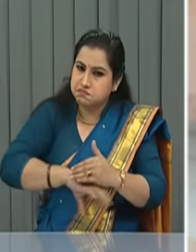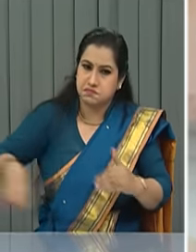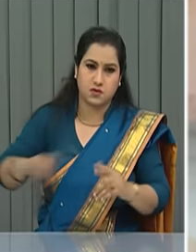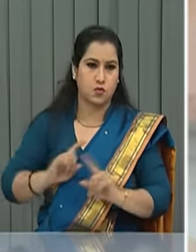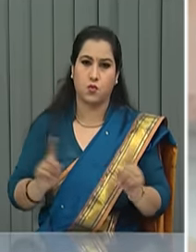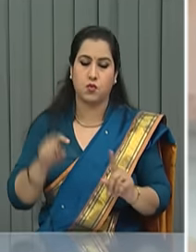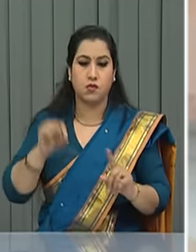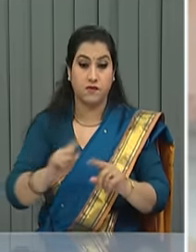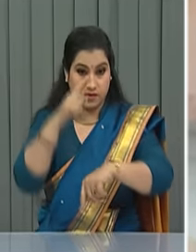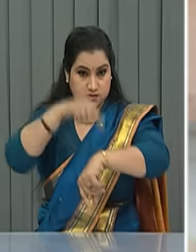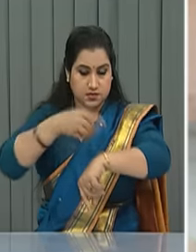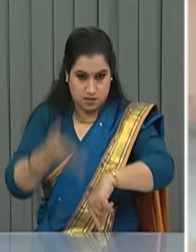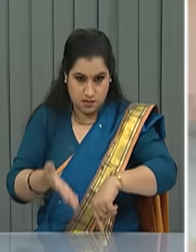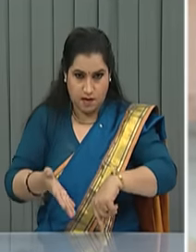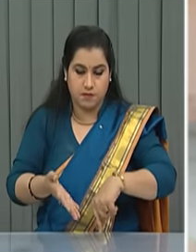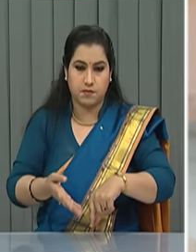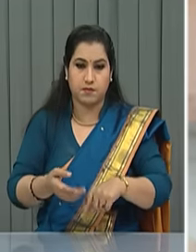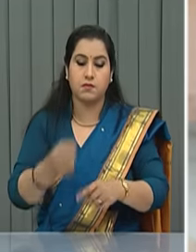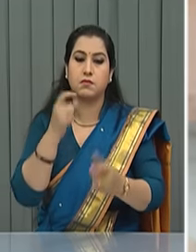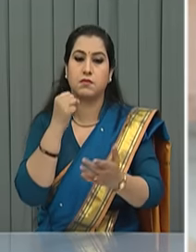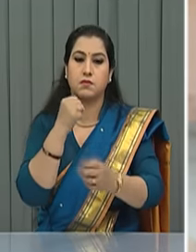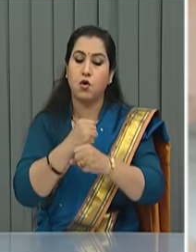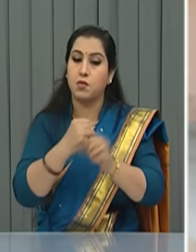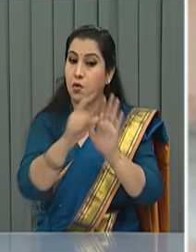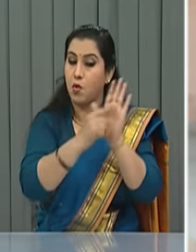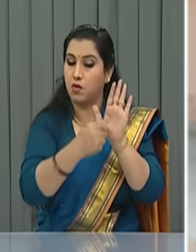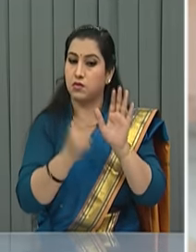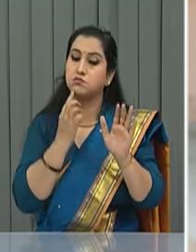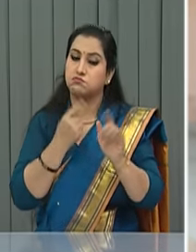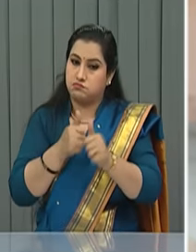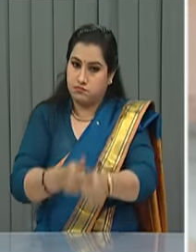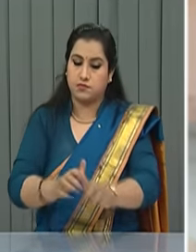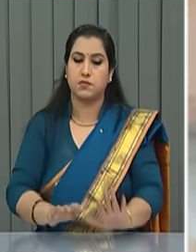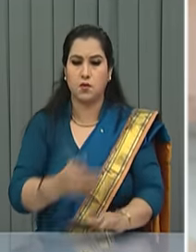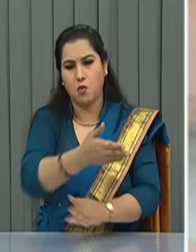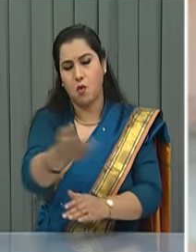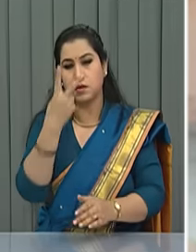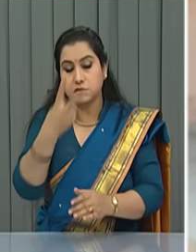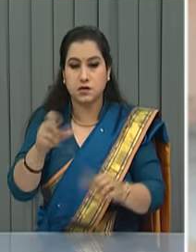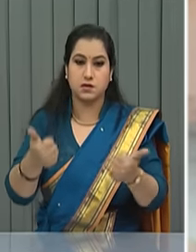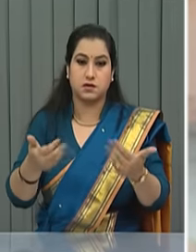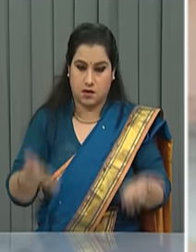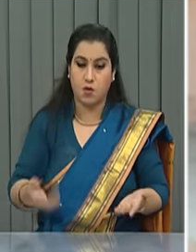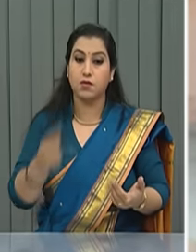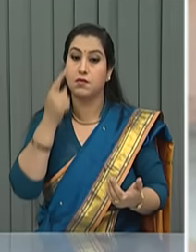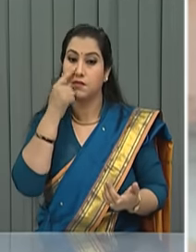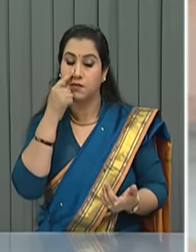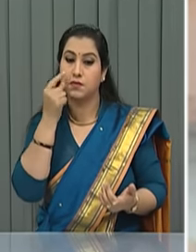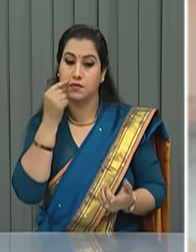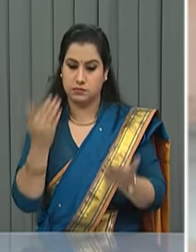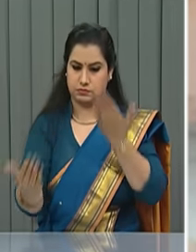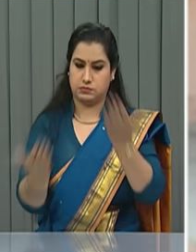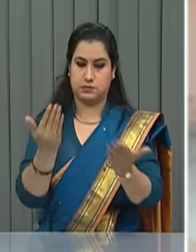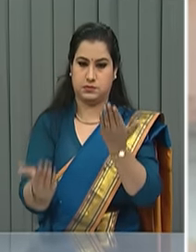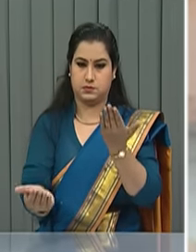कि पहली बार कानून की पालना सख्ती से की जा रही है और रिजल्ट आप सबके सामने है कि जेंडर रेशो के अंदर